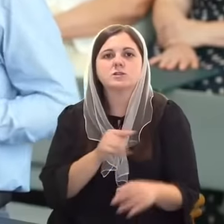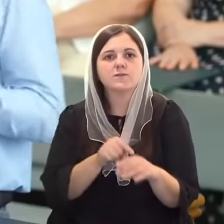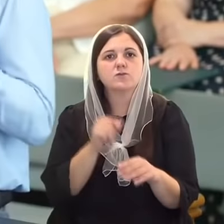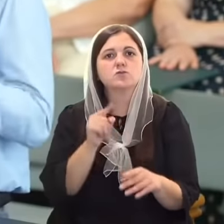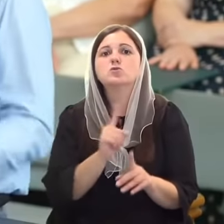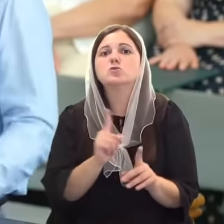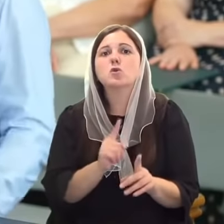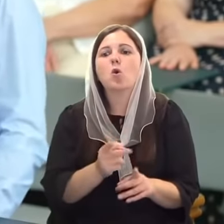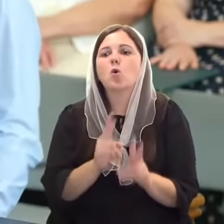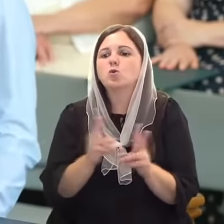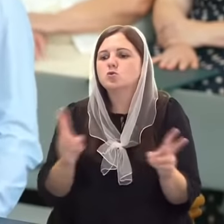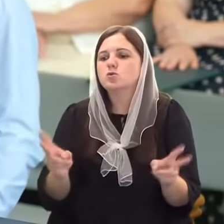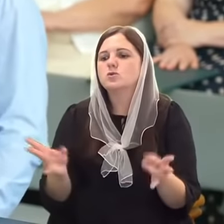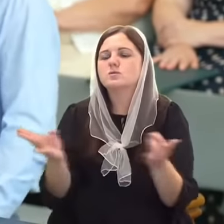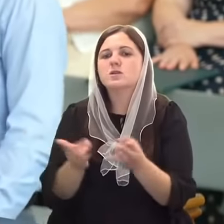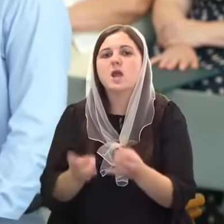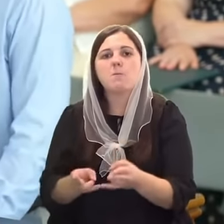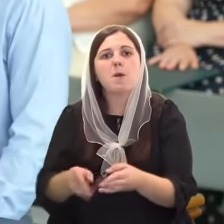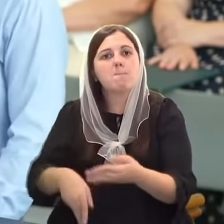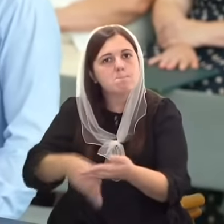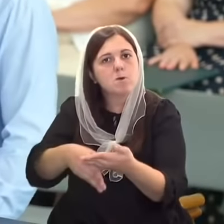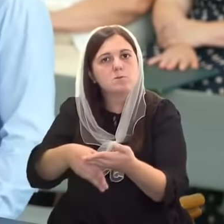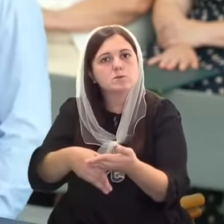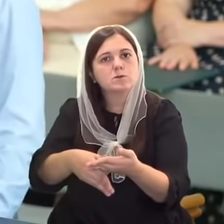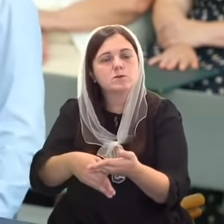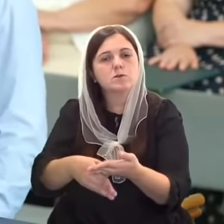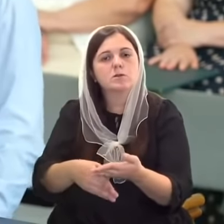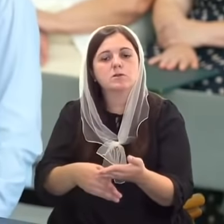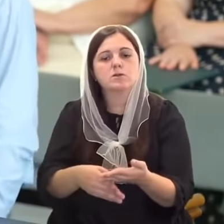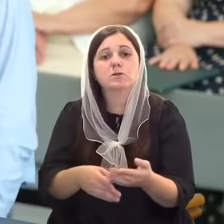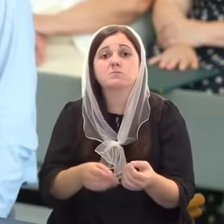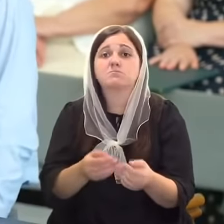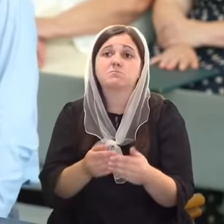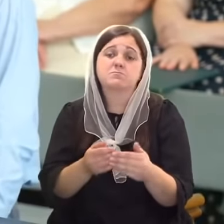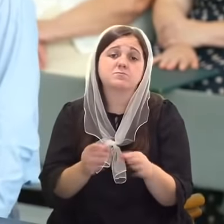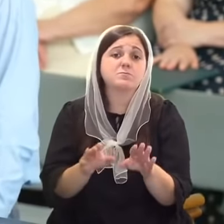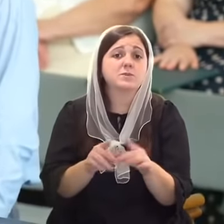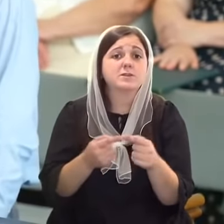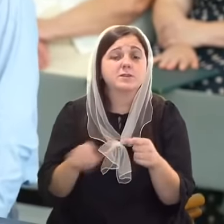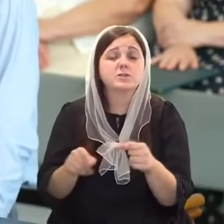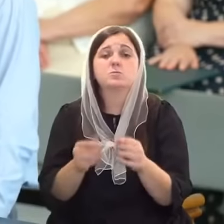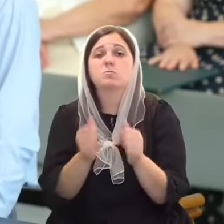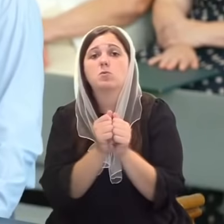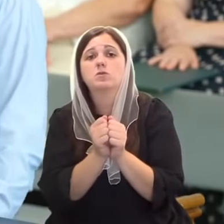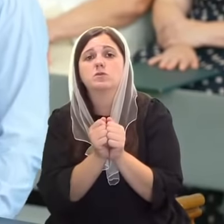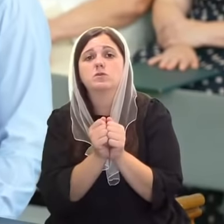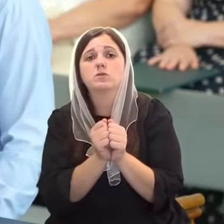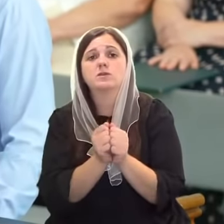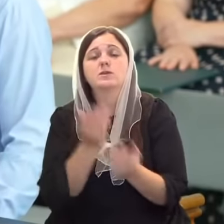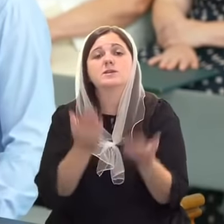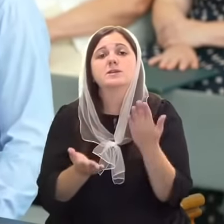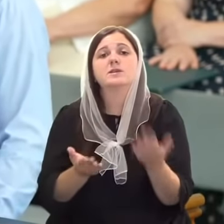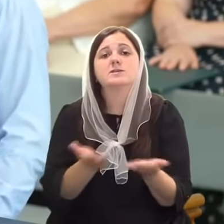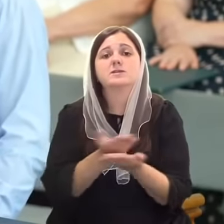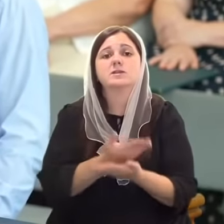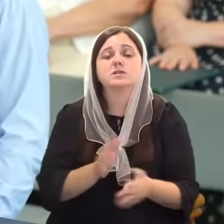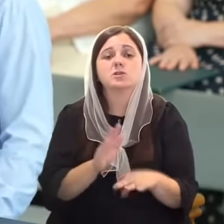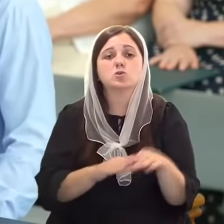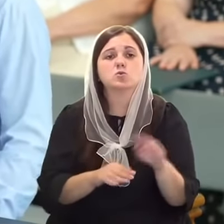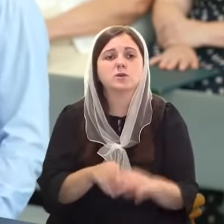ощутило, что кто-то нуждается в нашей помощи, кроме молитвы. И если наша рука